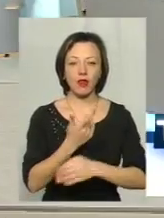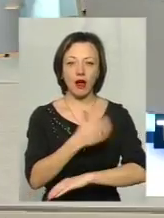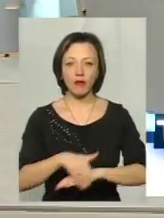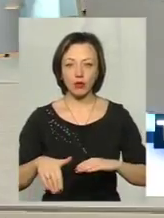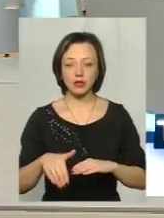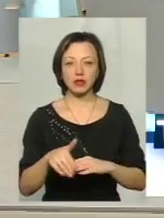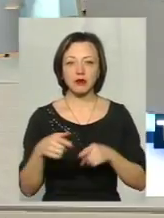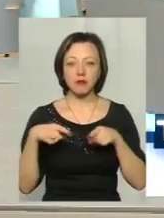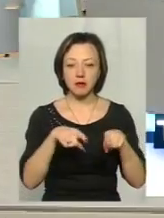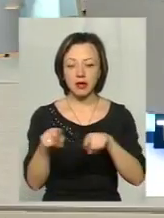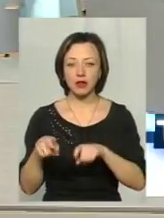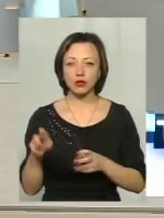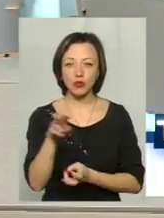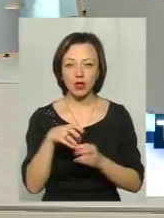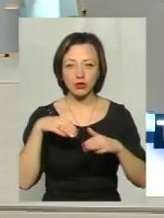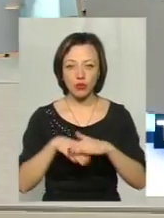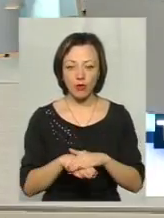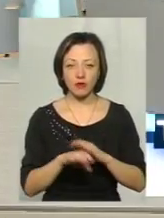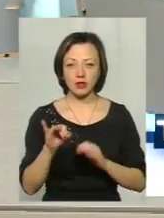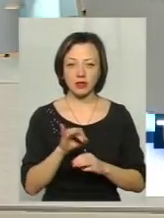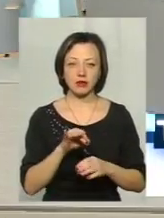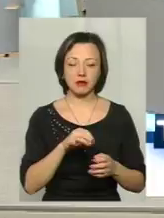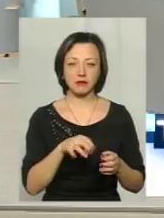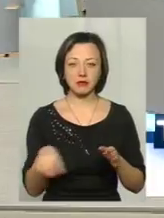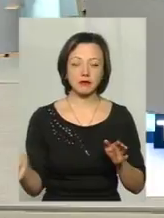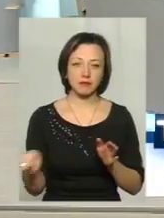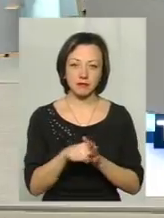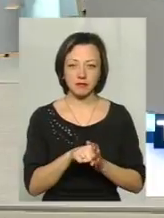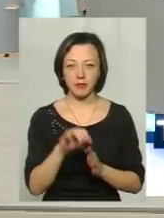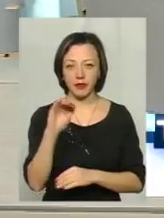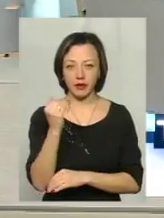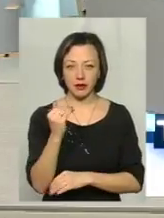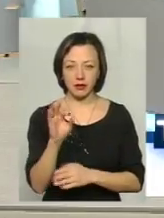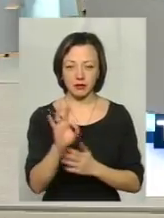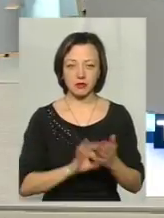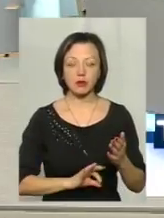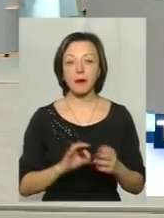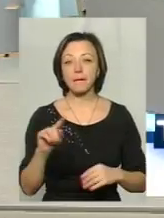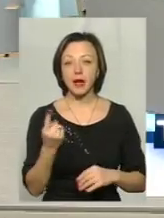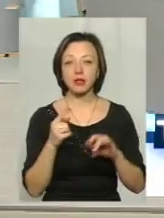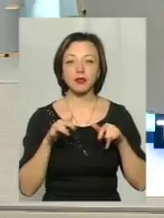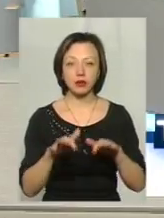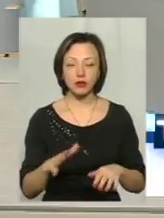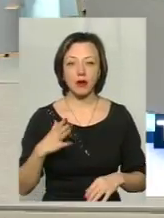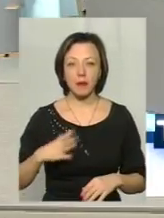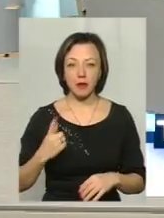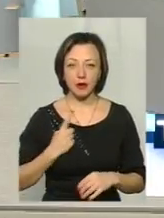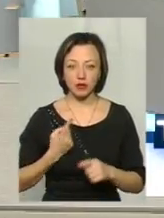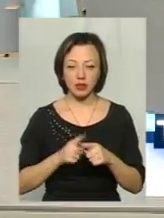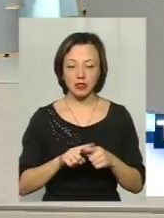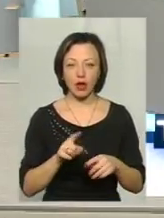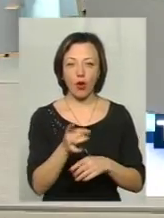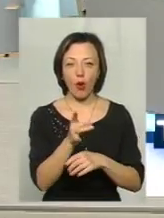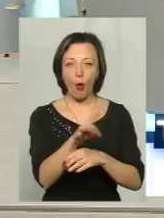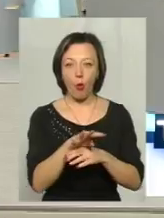вулицю, бігла шукати сховище, загинула дитина на очах. Першим ділом перечекати оцей обстріл в